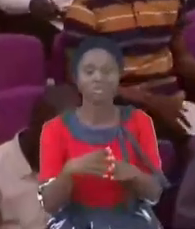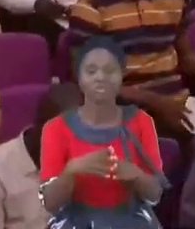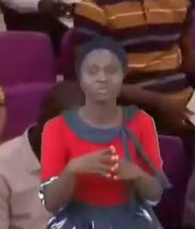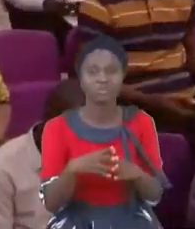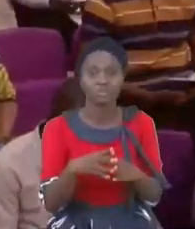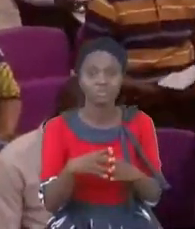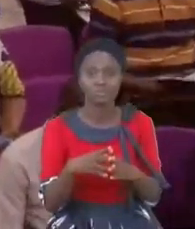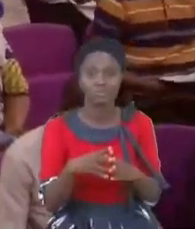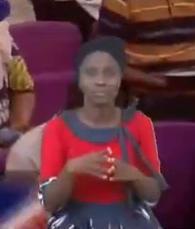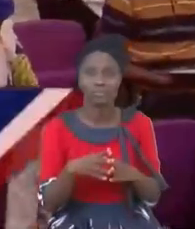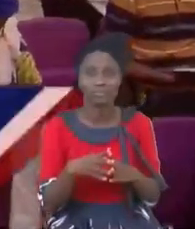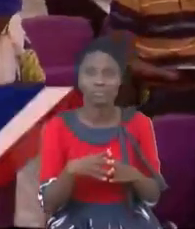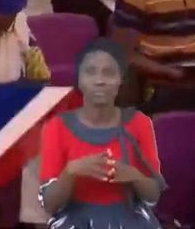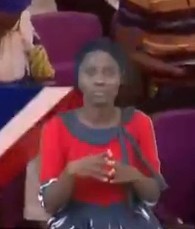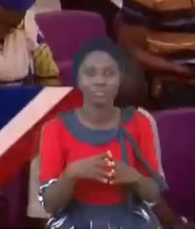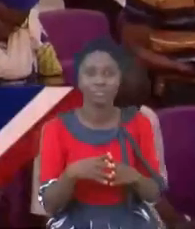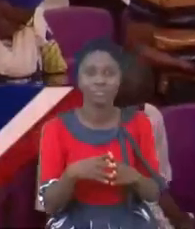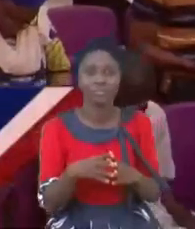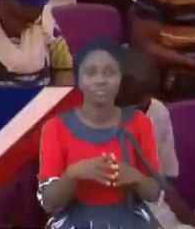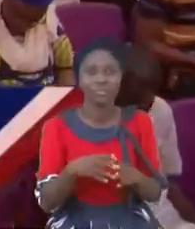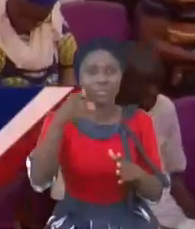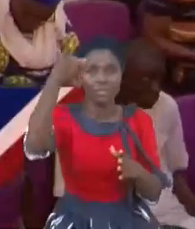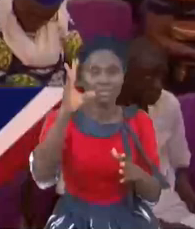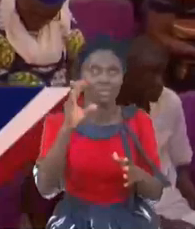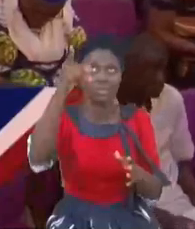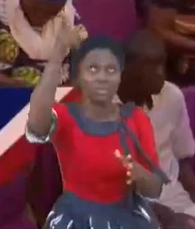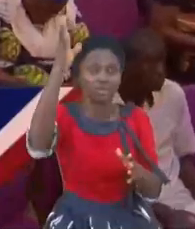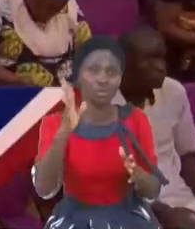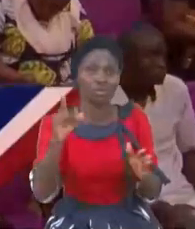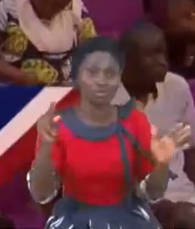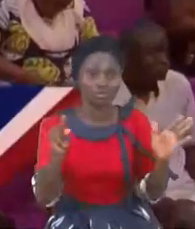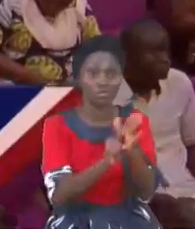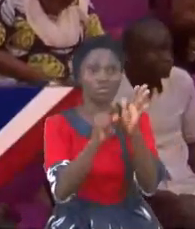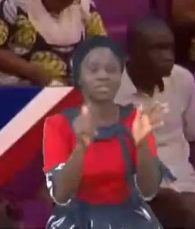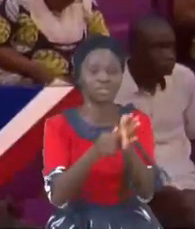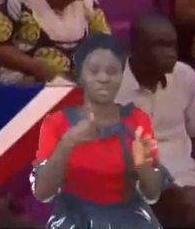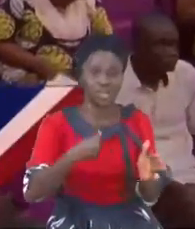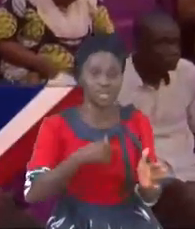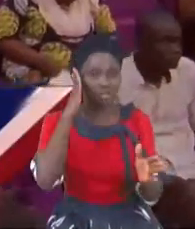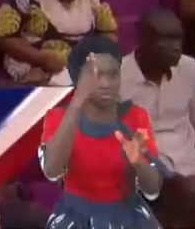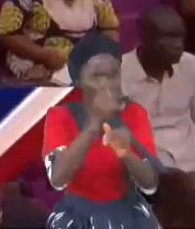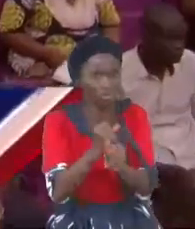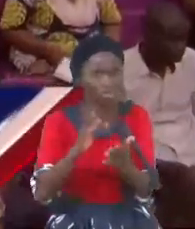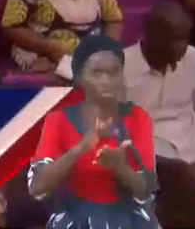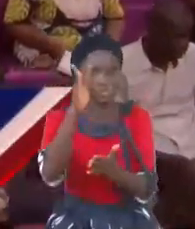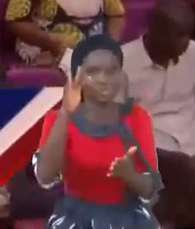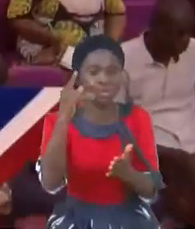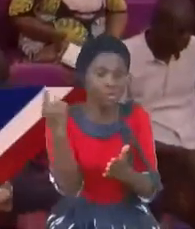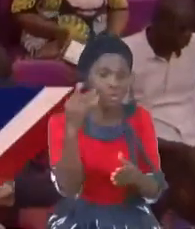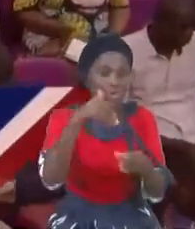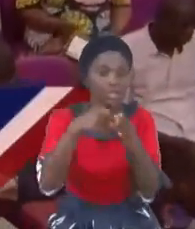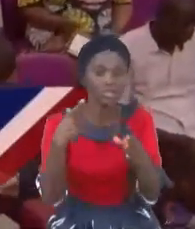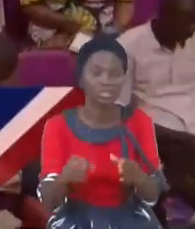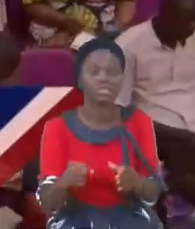Pour ce qui me concerne, loin de moi la pensée de me glorifier d'autre chose que la croix de